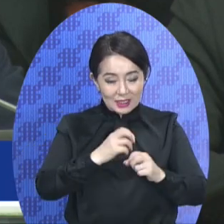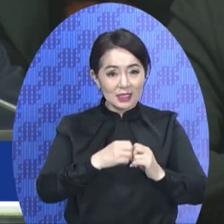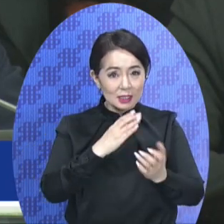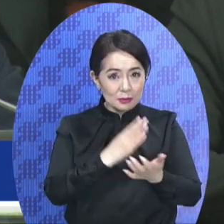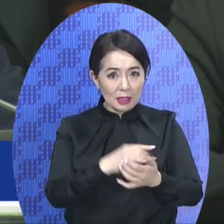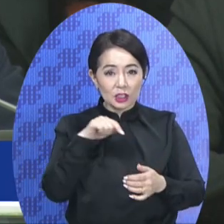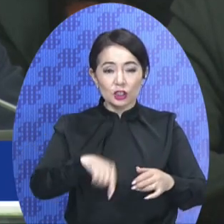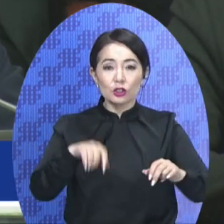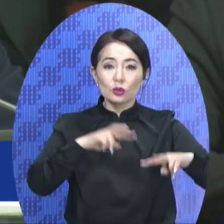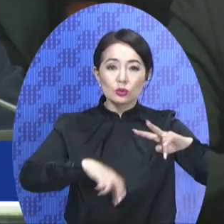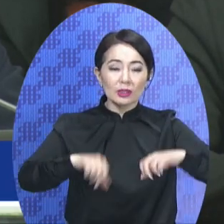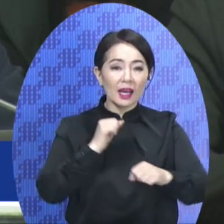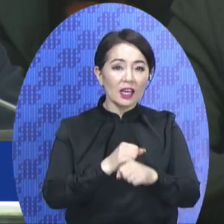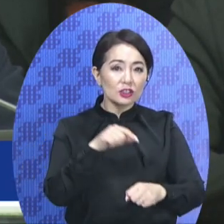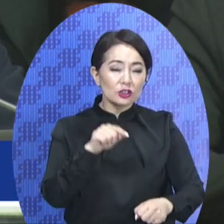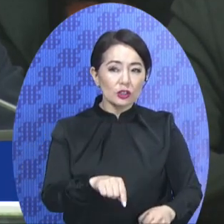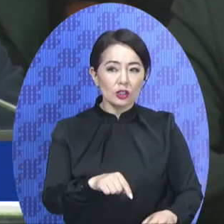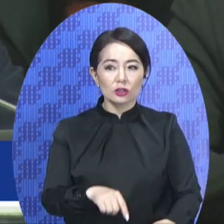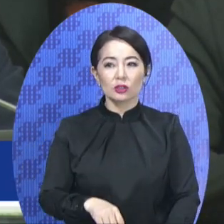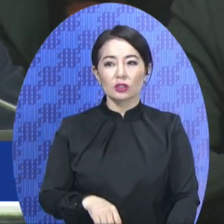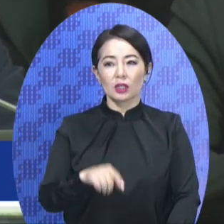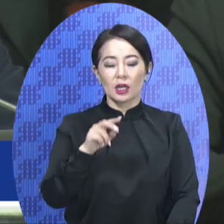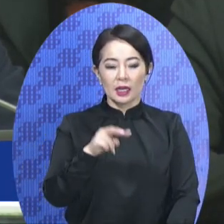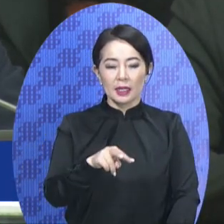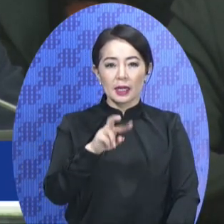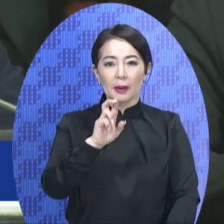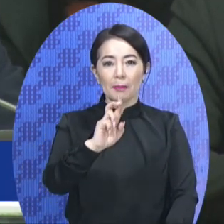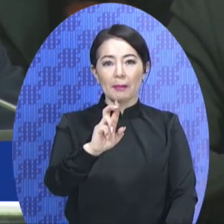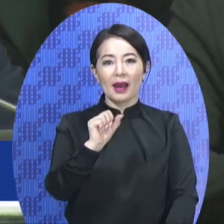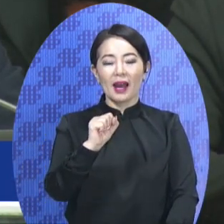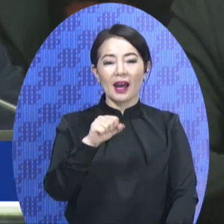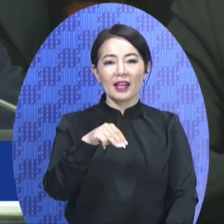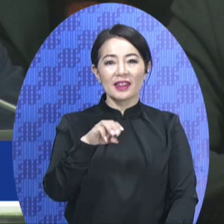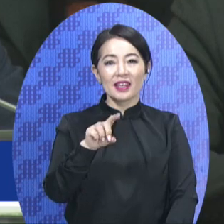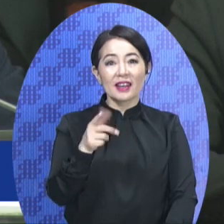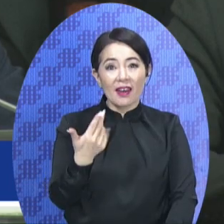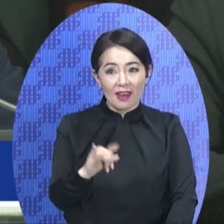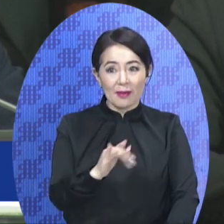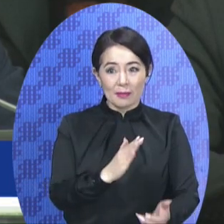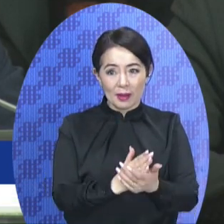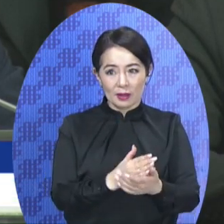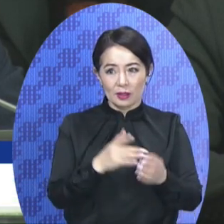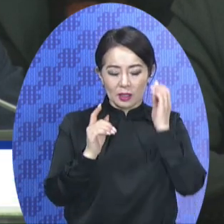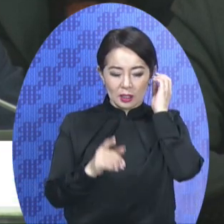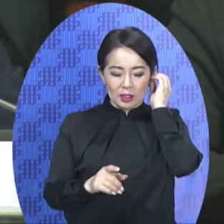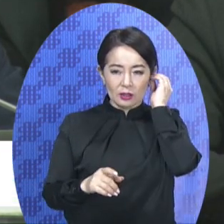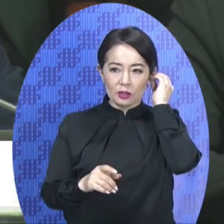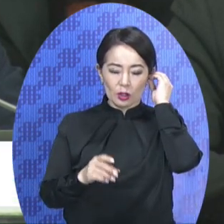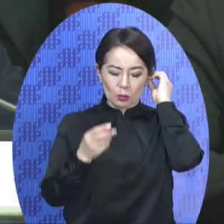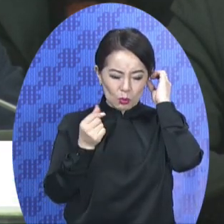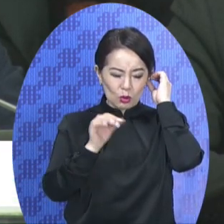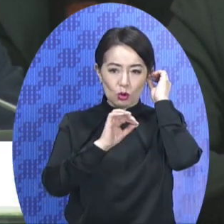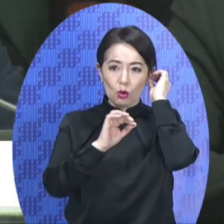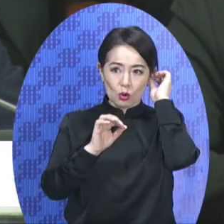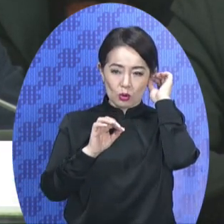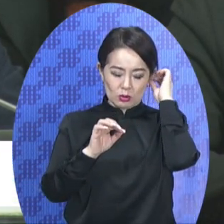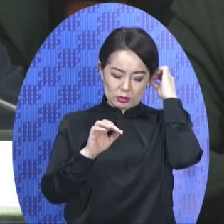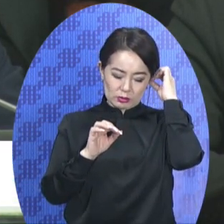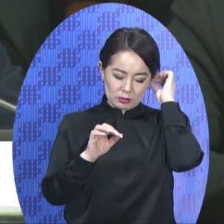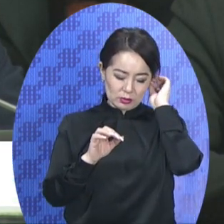бол литий ионы төрлийн батарей бол ерөнхийдөө байх юм байна. Ягаад гэвэл үнийн хавьд маш их зөрүүтэй байгаа учраас. За литий ион